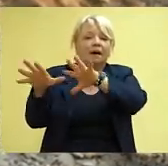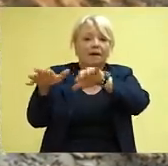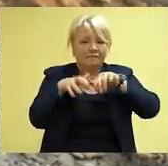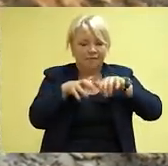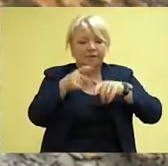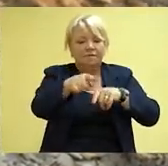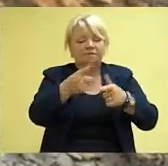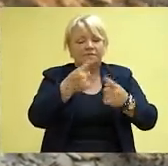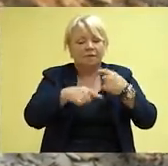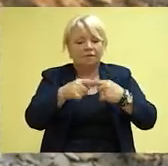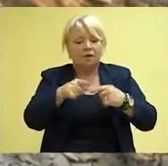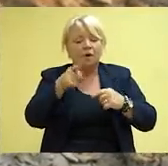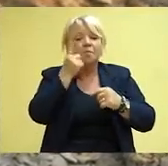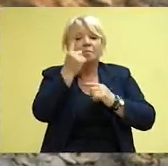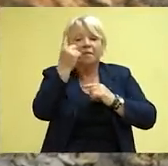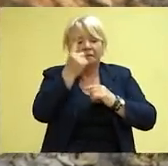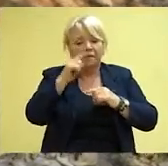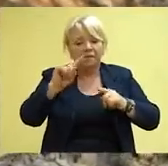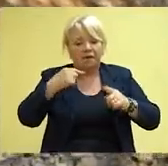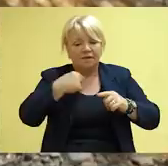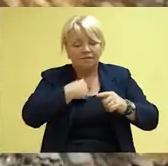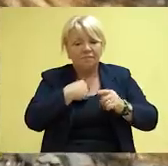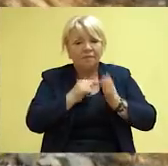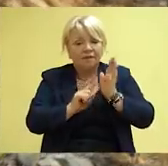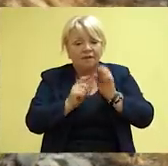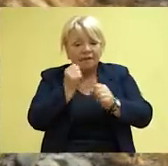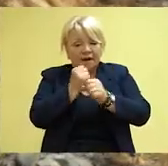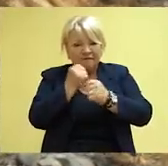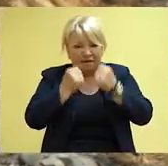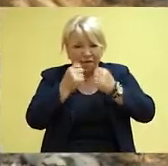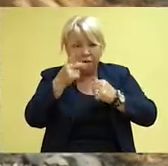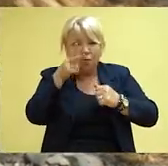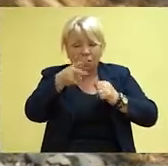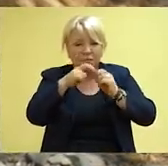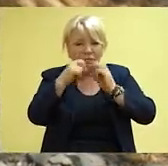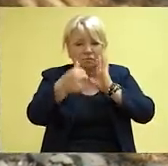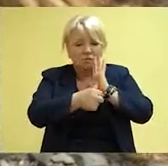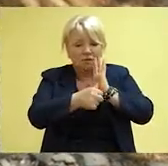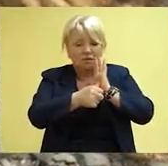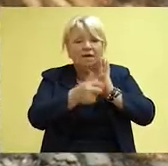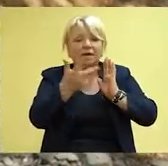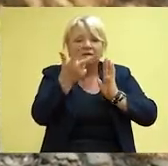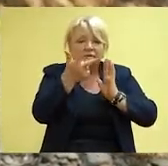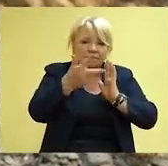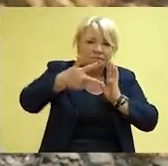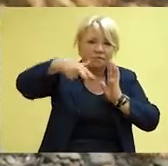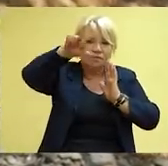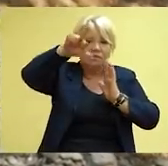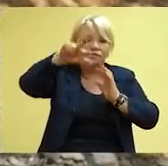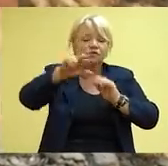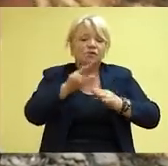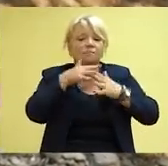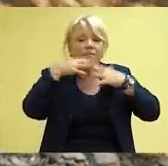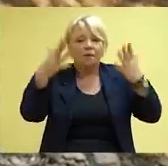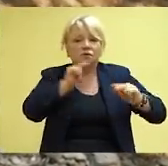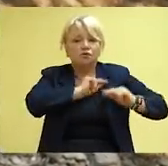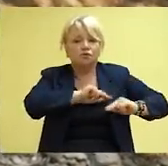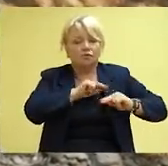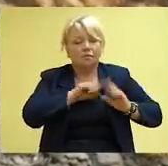2018 წლიდან მთელ ანუ პირველი რაც პირველად რო გაკეთდა 2016 წელს. აი სამჯერ მეტი შრომა ჩაიდო